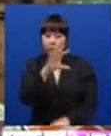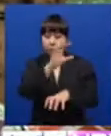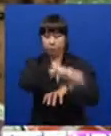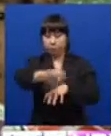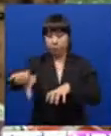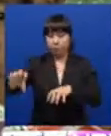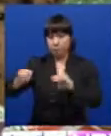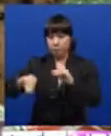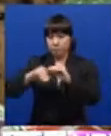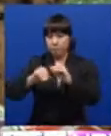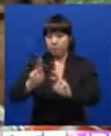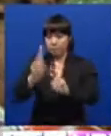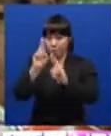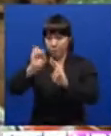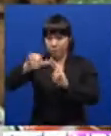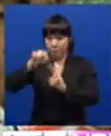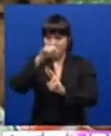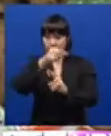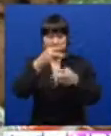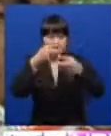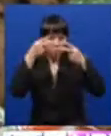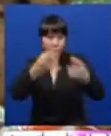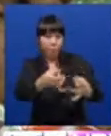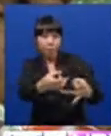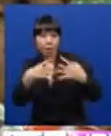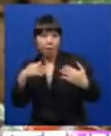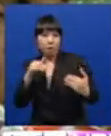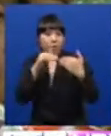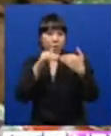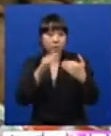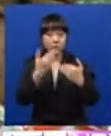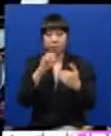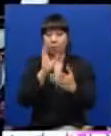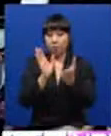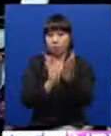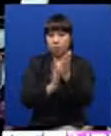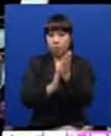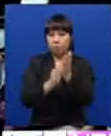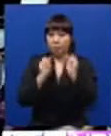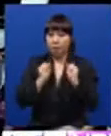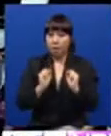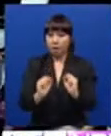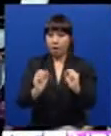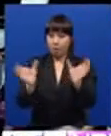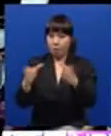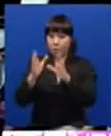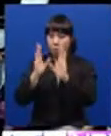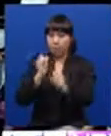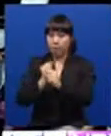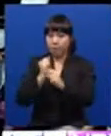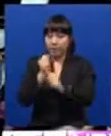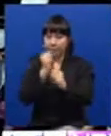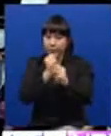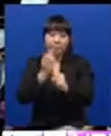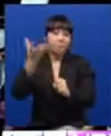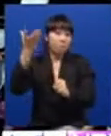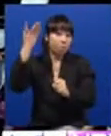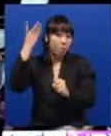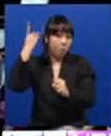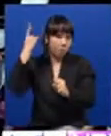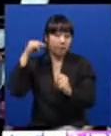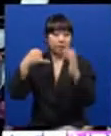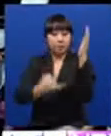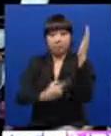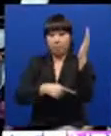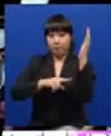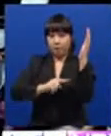เพิ่มความระมัดระวังการตอบโต้ของกลุ่มผู้ก่อเหตุพร้อมชมเชยความกล้าหาญของกำลังพลในการปฏิบัติการเมื่อวานนี้ที่จังหวัด